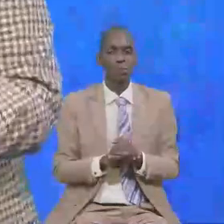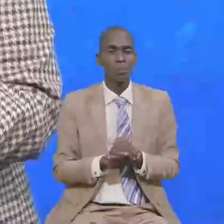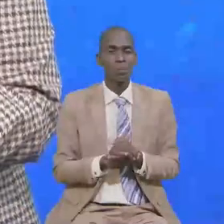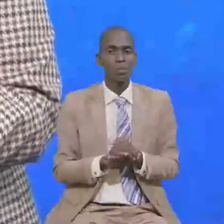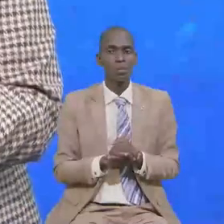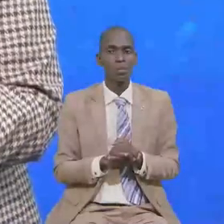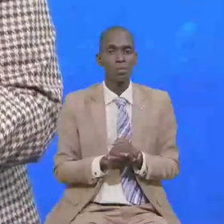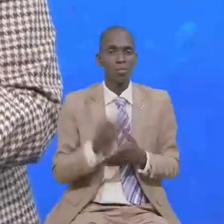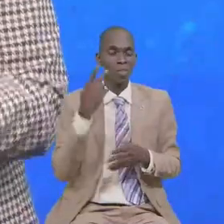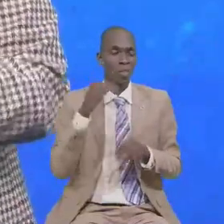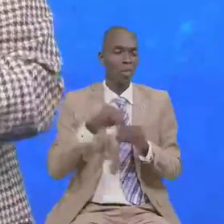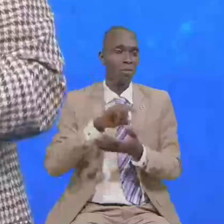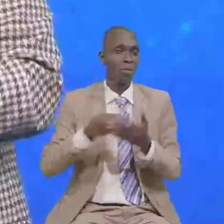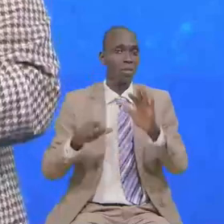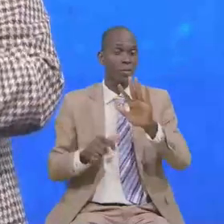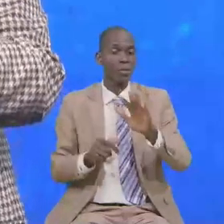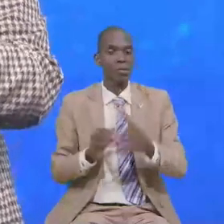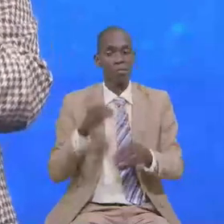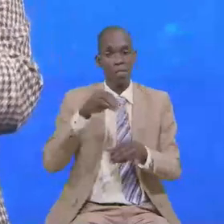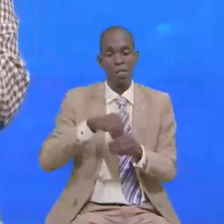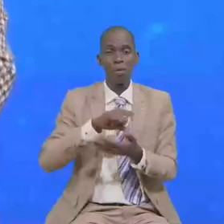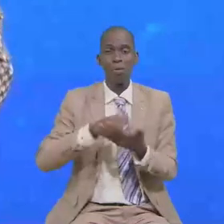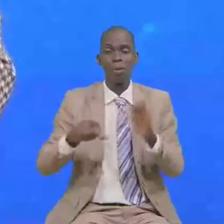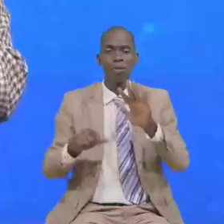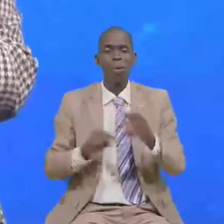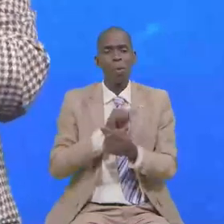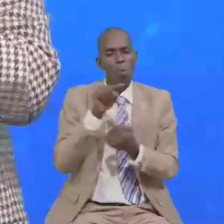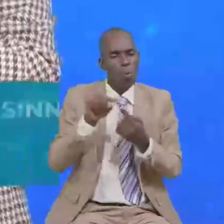vie, ce jour. Voilà le verset 5. Verset 5.